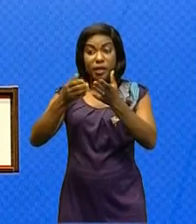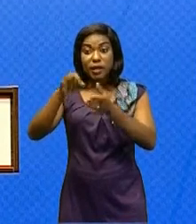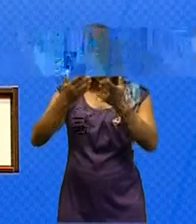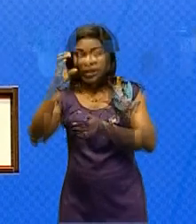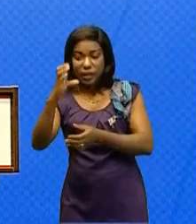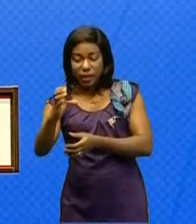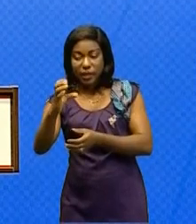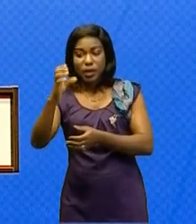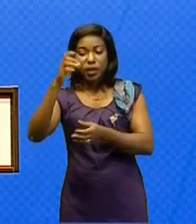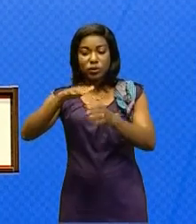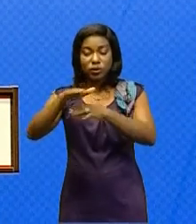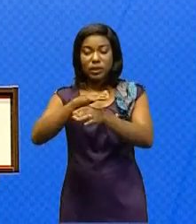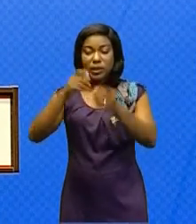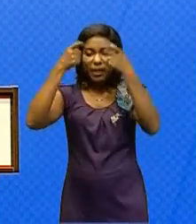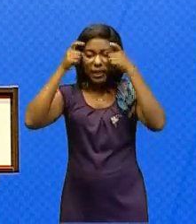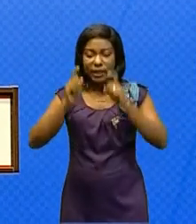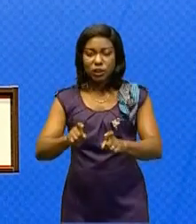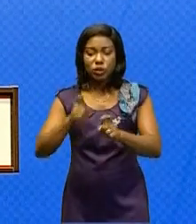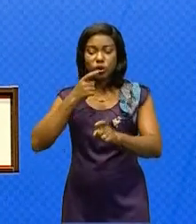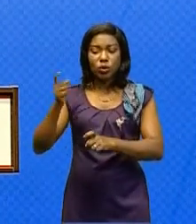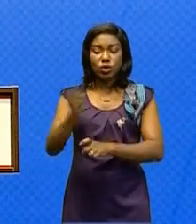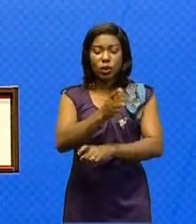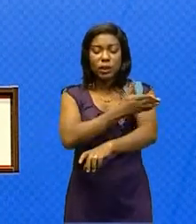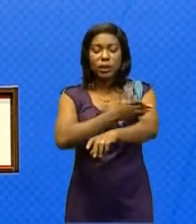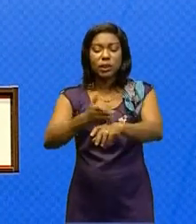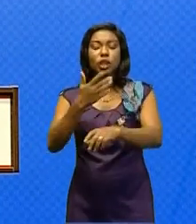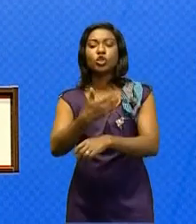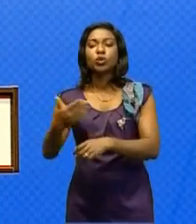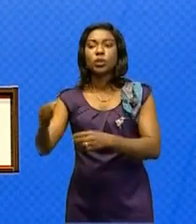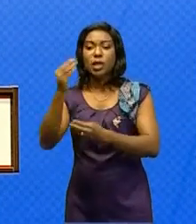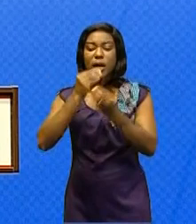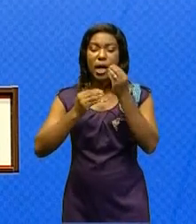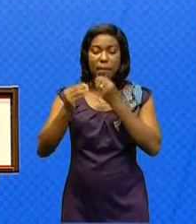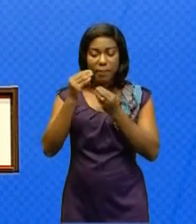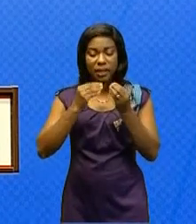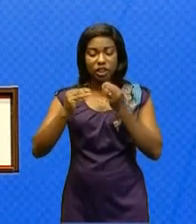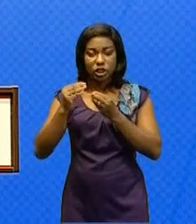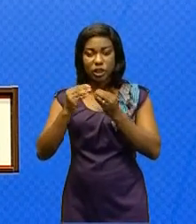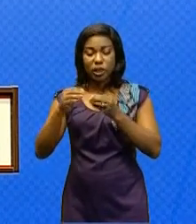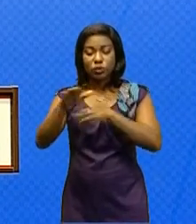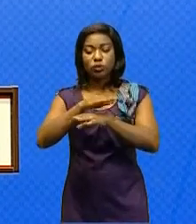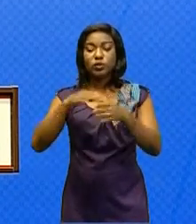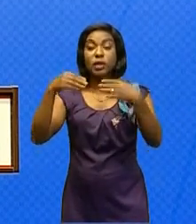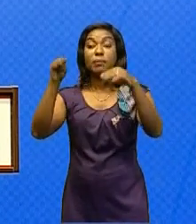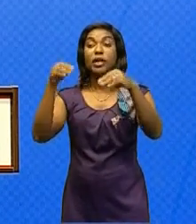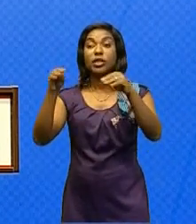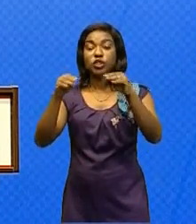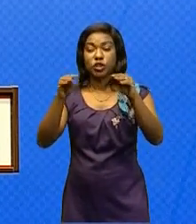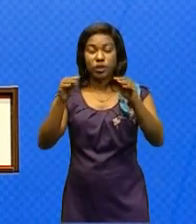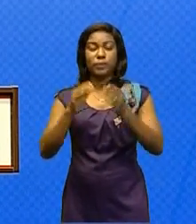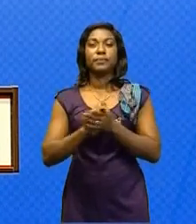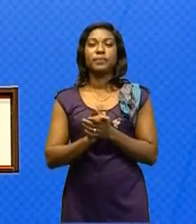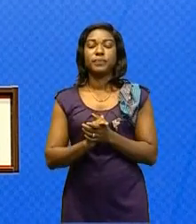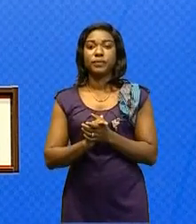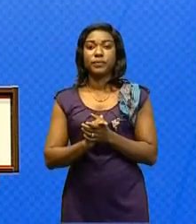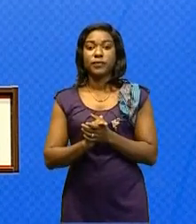du Congo, sur la décision ordonnant la baisse de prix de produits de grande consommation sur le marché.